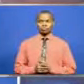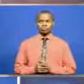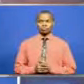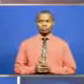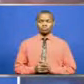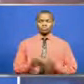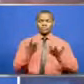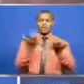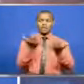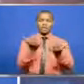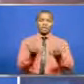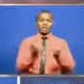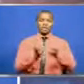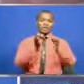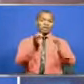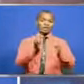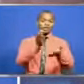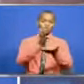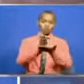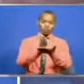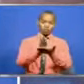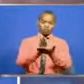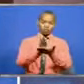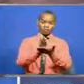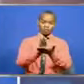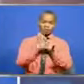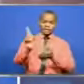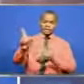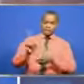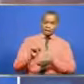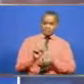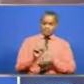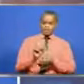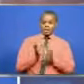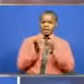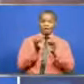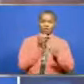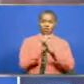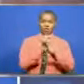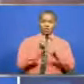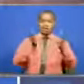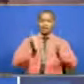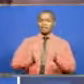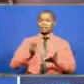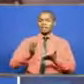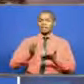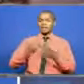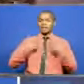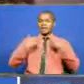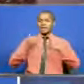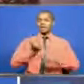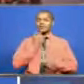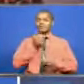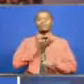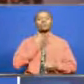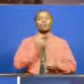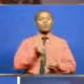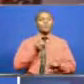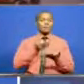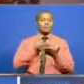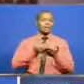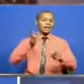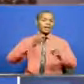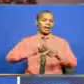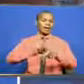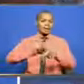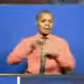Hii hata ukija kwangu uwe mfanyakazi wa afya useme unataka uongezwe pesa, hiyo pesa